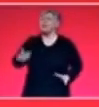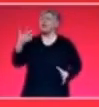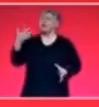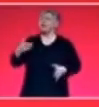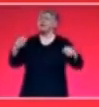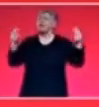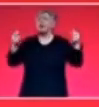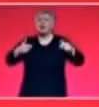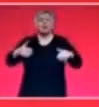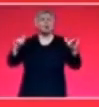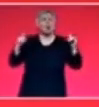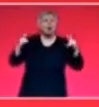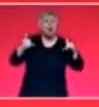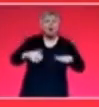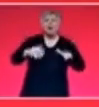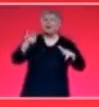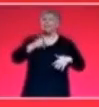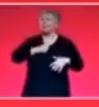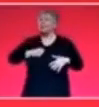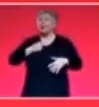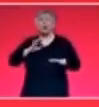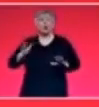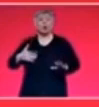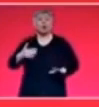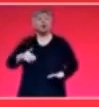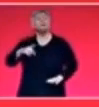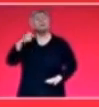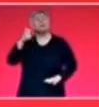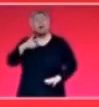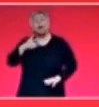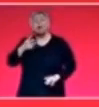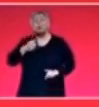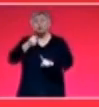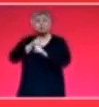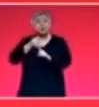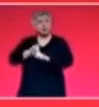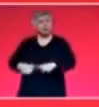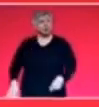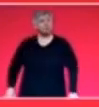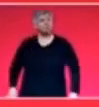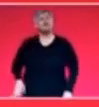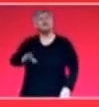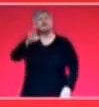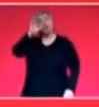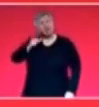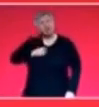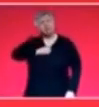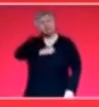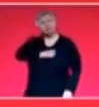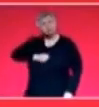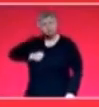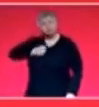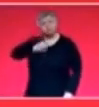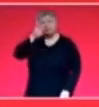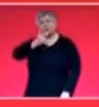μας κινήματος. Όμως παράλληλα έχω κλάψει και έχω θρηνήσει για τις εκατοντάδες των